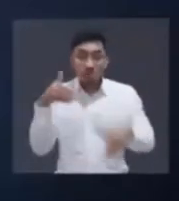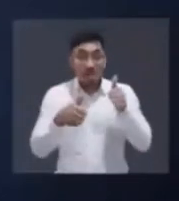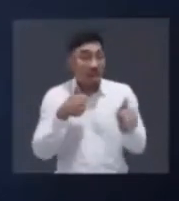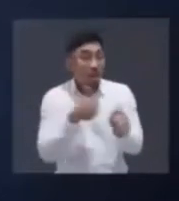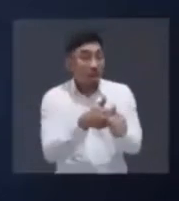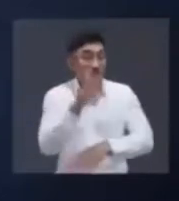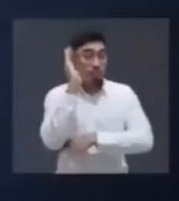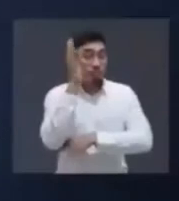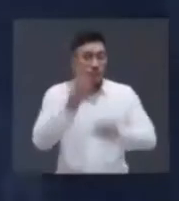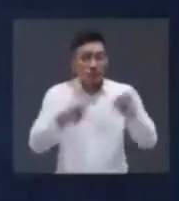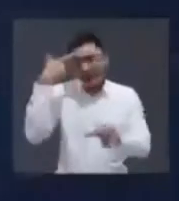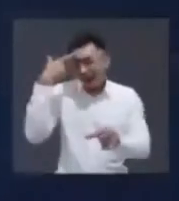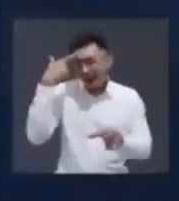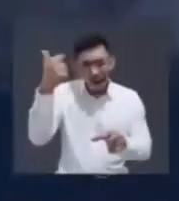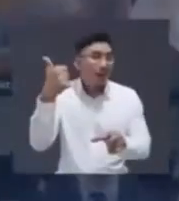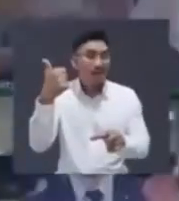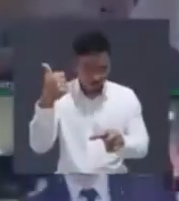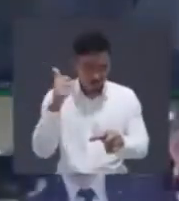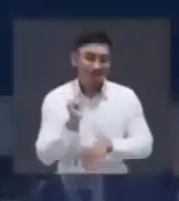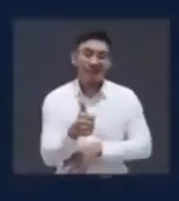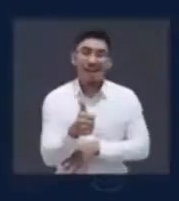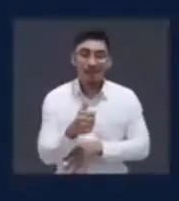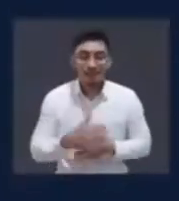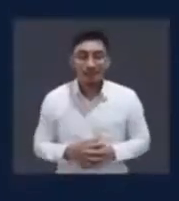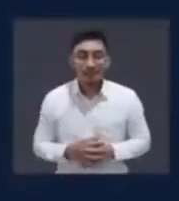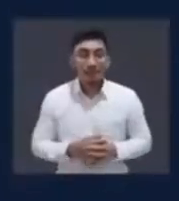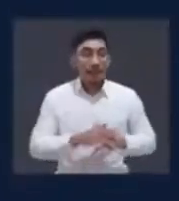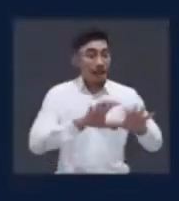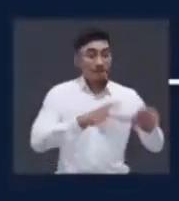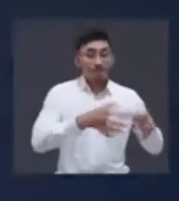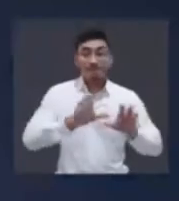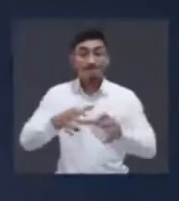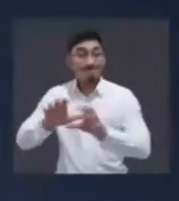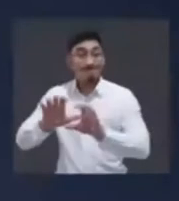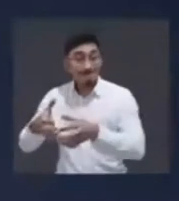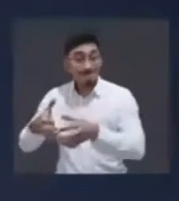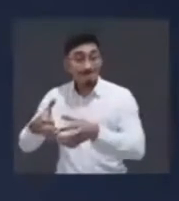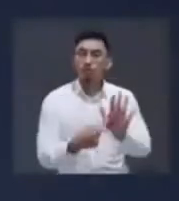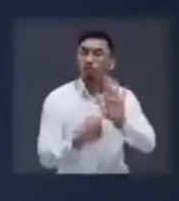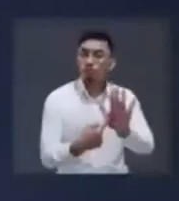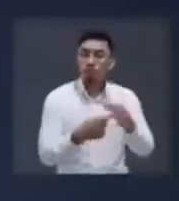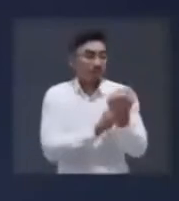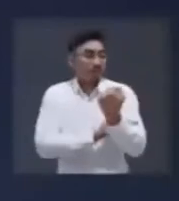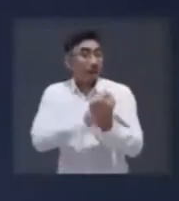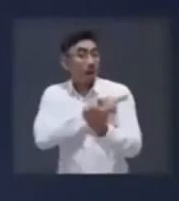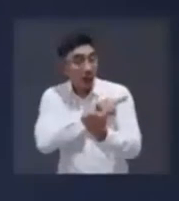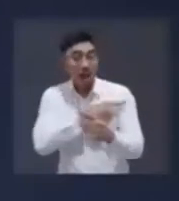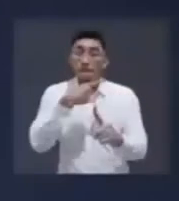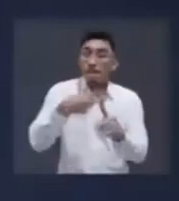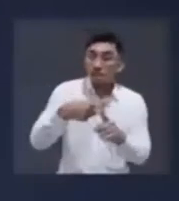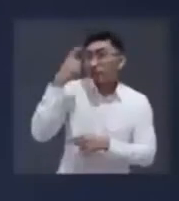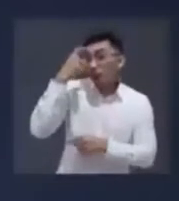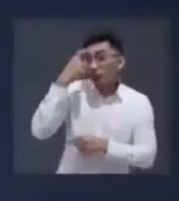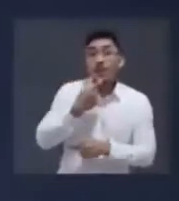exhibition para pengunjung juga bisa mengikuti webinar dari berbagai narasumber yang kompeten ada kelas-kelas yang